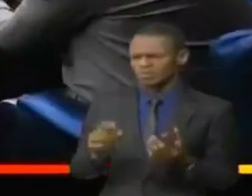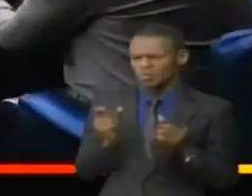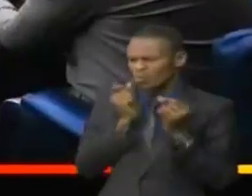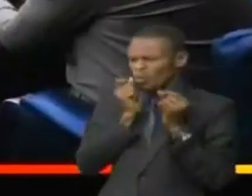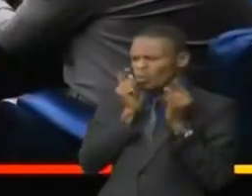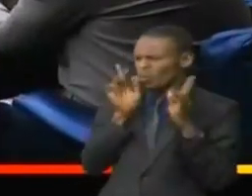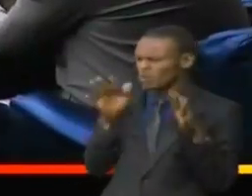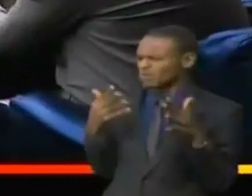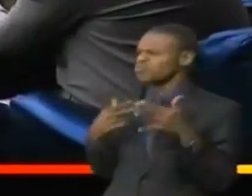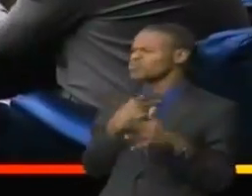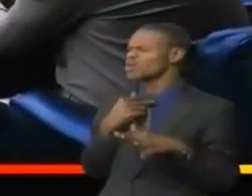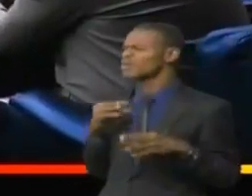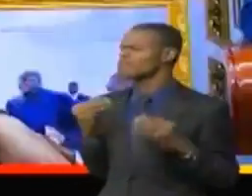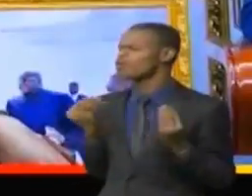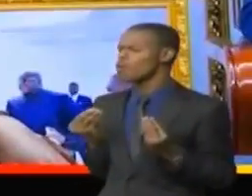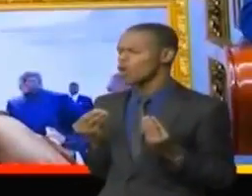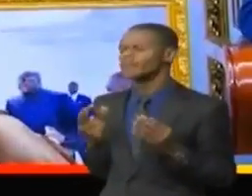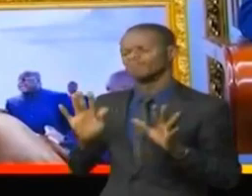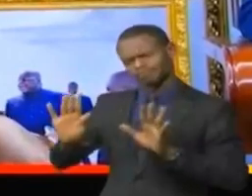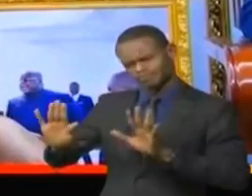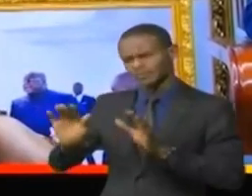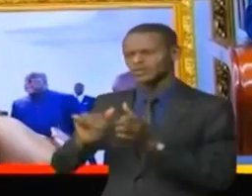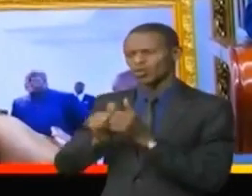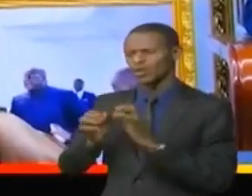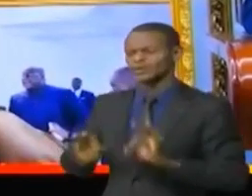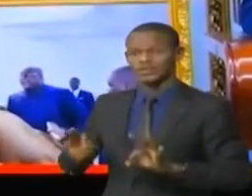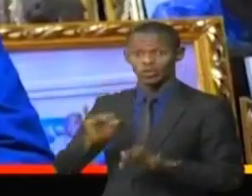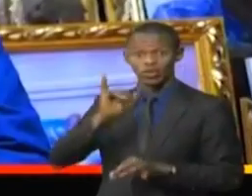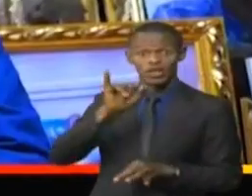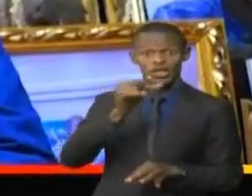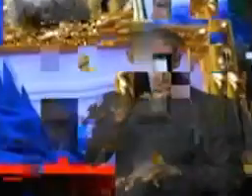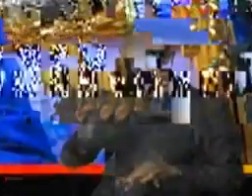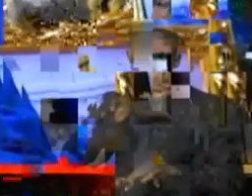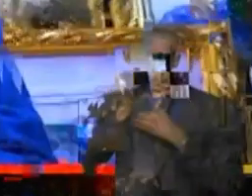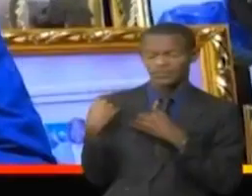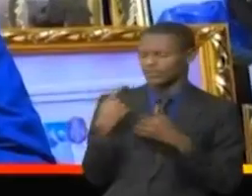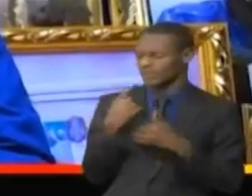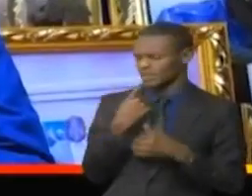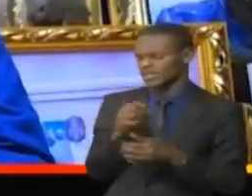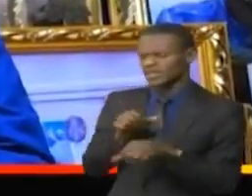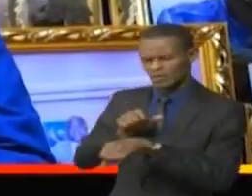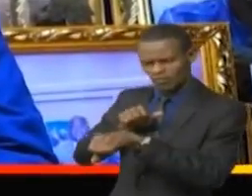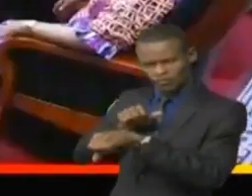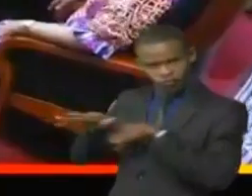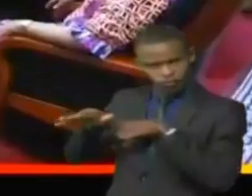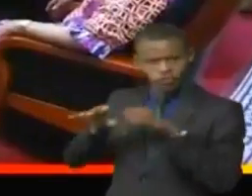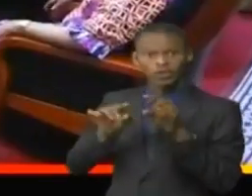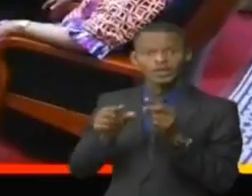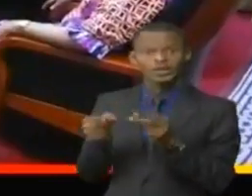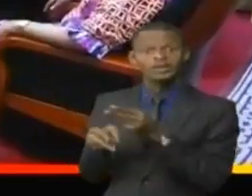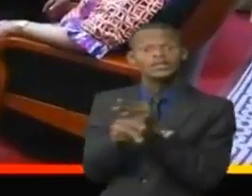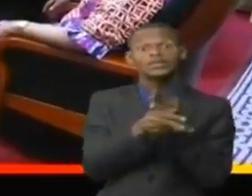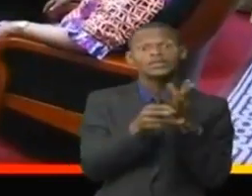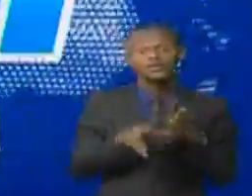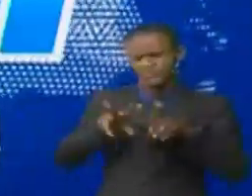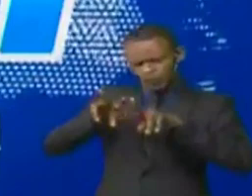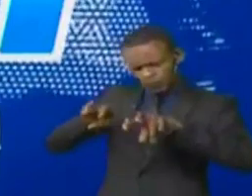d'ici une semaine une mission d'évaluation pour tout le projet financé par le Fonds de promotion de